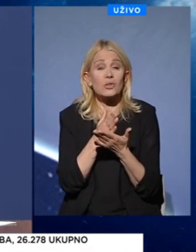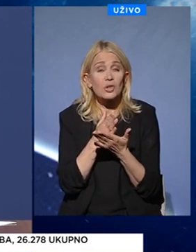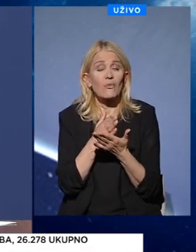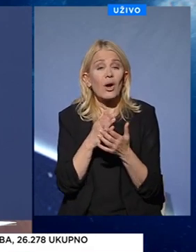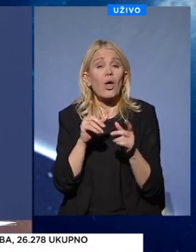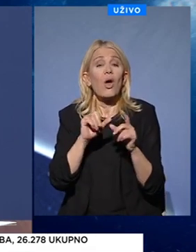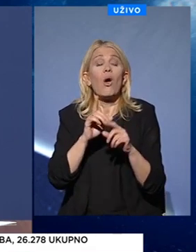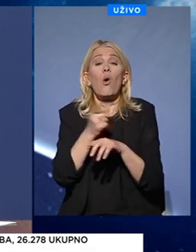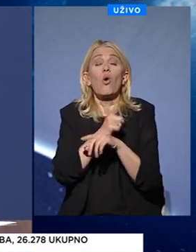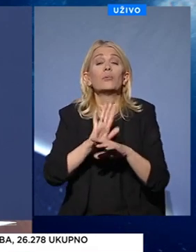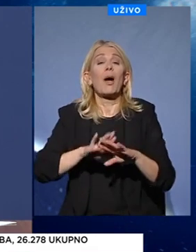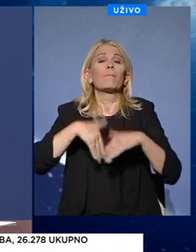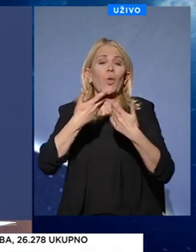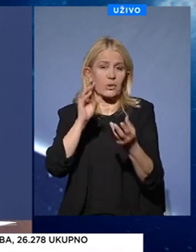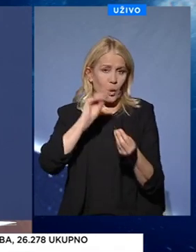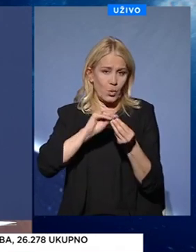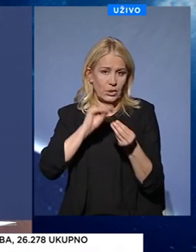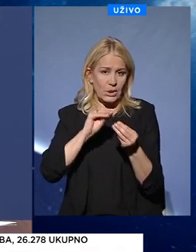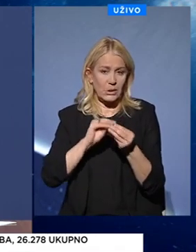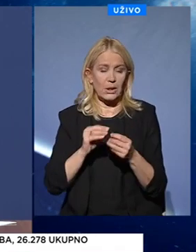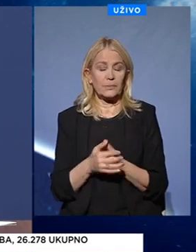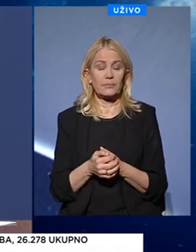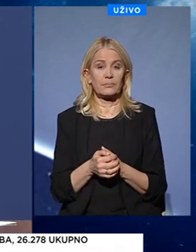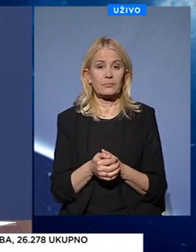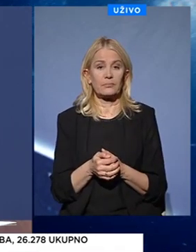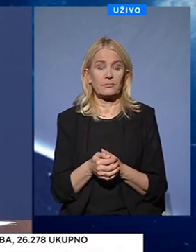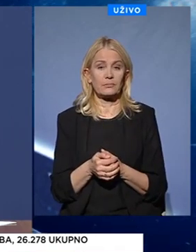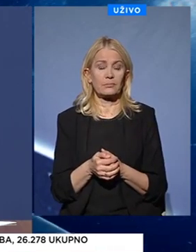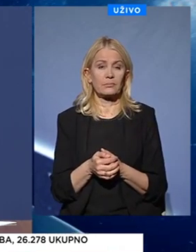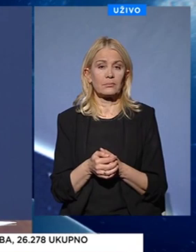odmah posle Uskrsa.